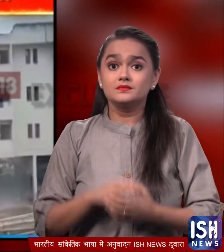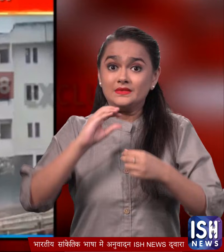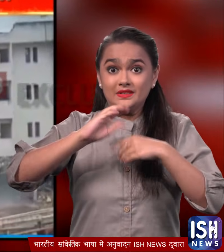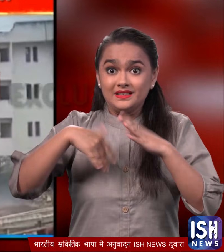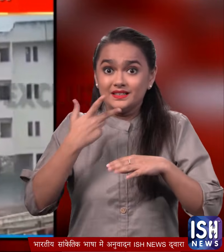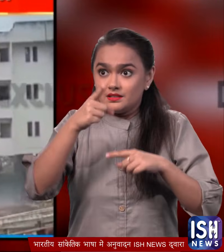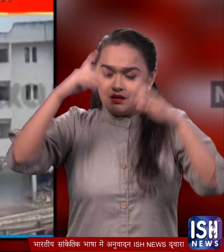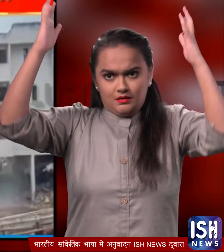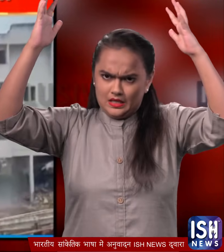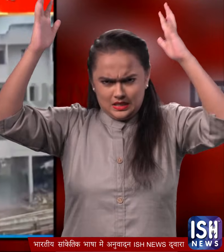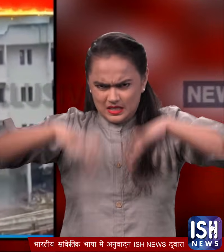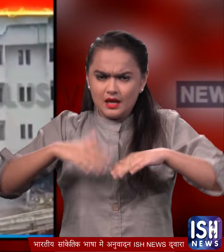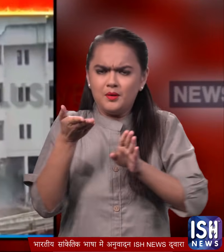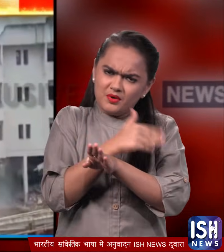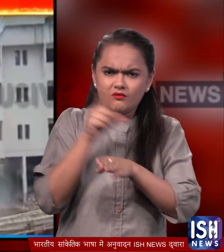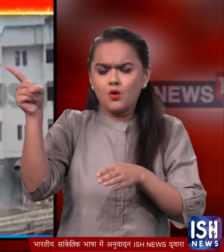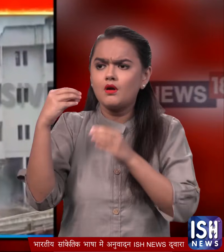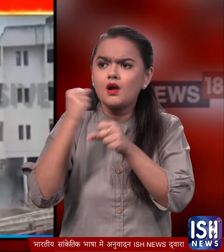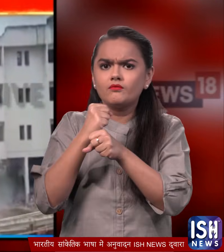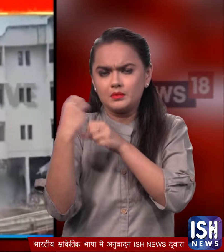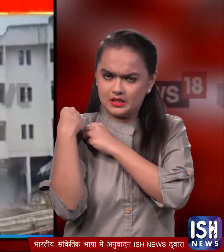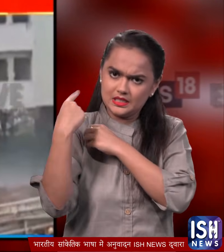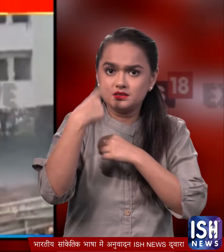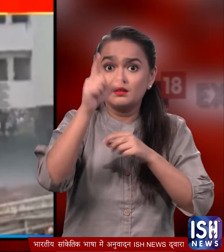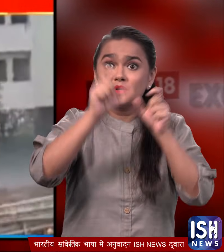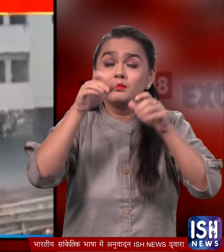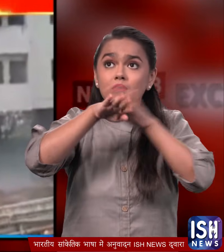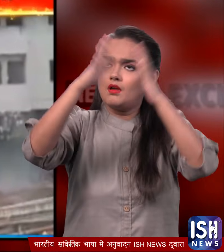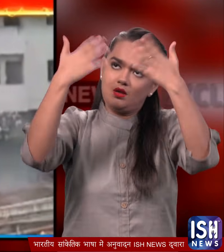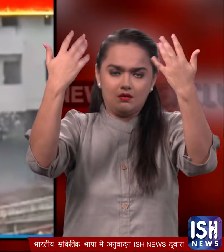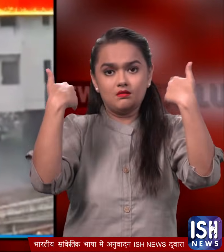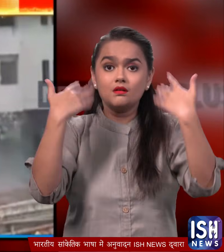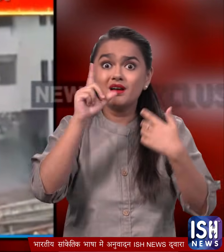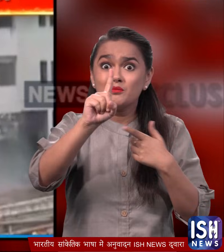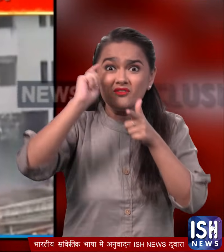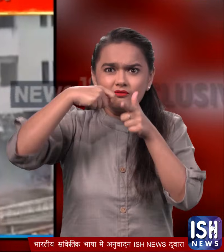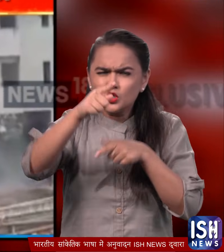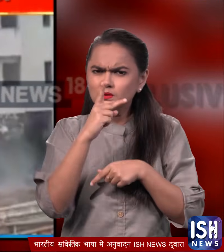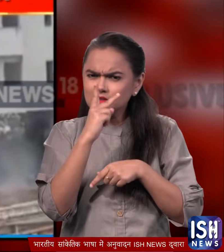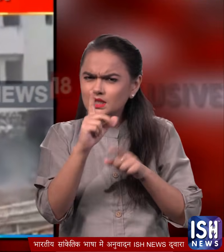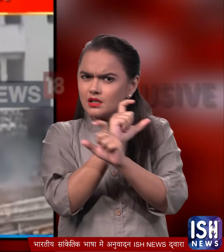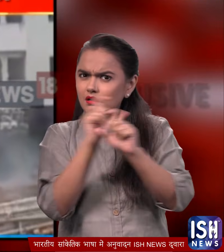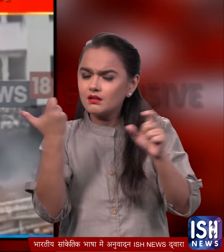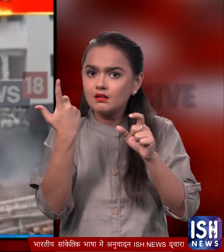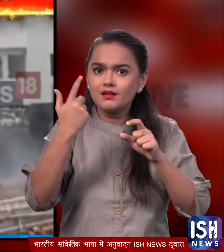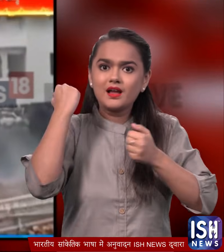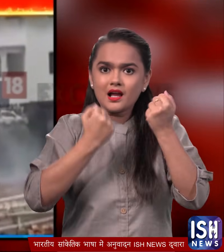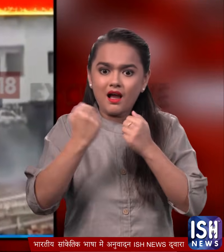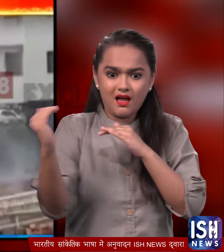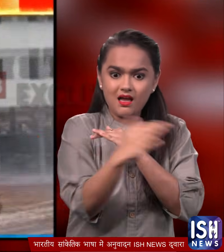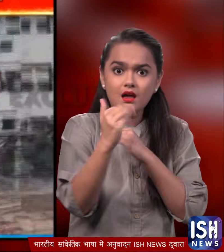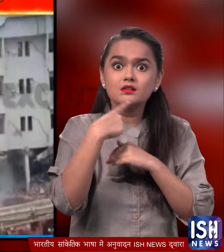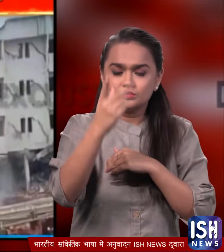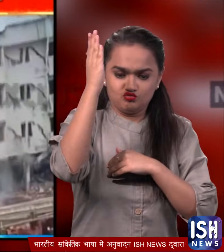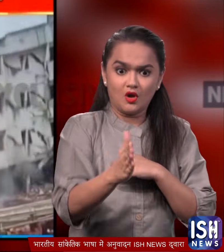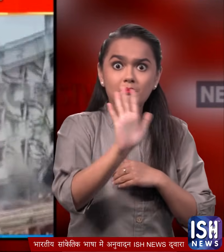हालांकि इमारत को गिराने से पहले दमकल विभाग ने बिल्डिंग को तो खाली कराया, लेकिन जो वीडियो सामने आया उसमें साफ दिखा कि आसपास से गुजर रही गाड़ियों को नहीं